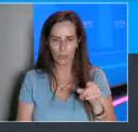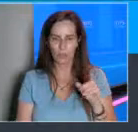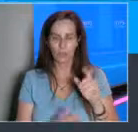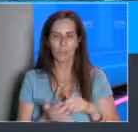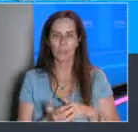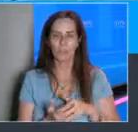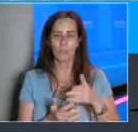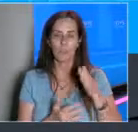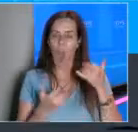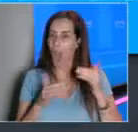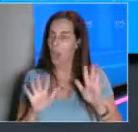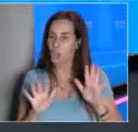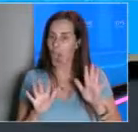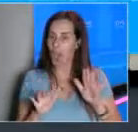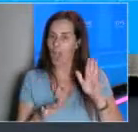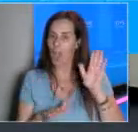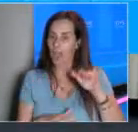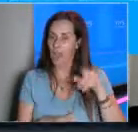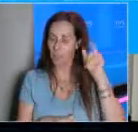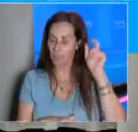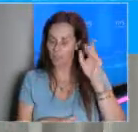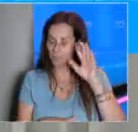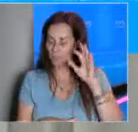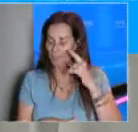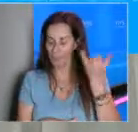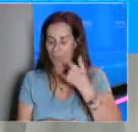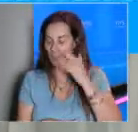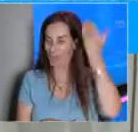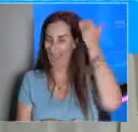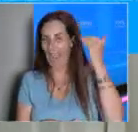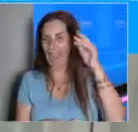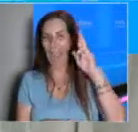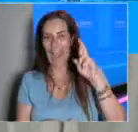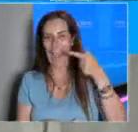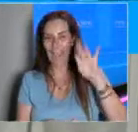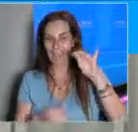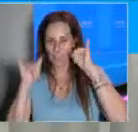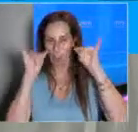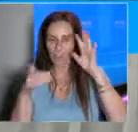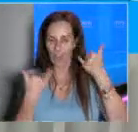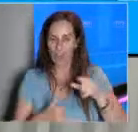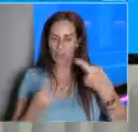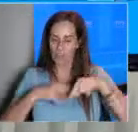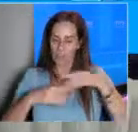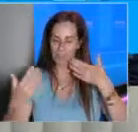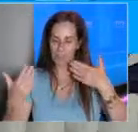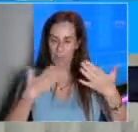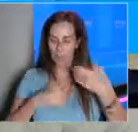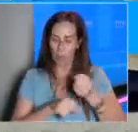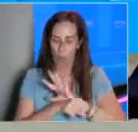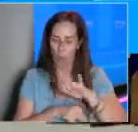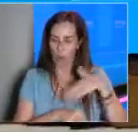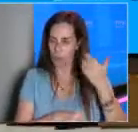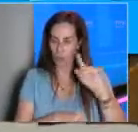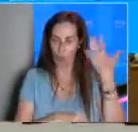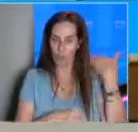מאוד מסוימת, עכשיו זה מוצמד גם לאדון. כן, היום ישיבת קבינט קורונה, אחרי שלא